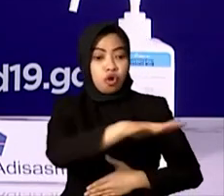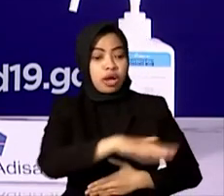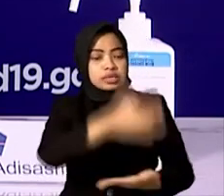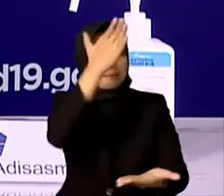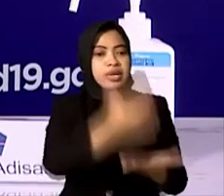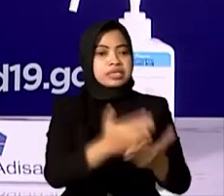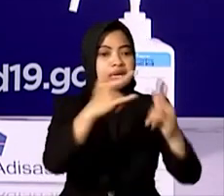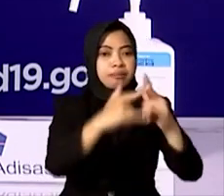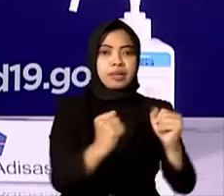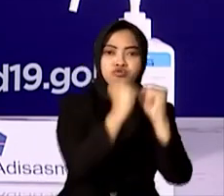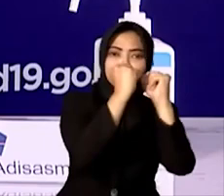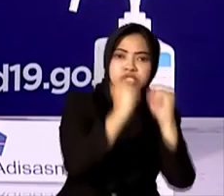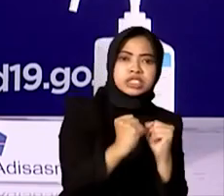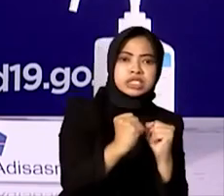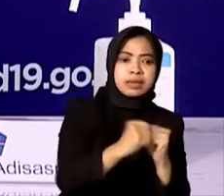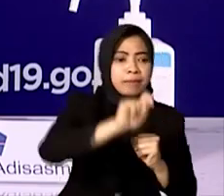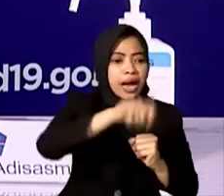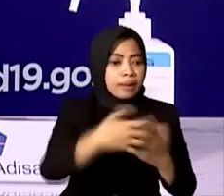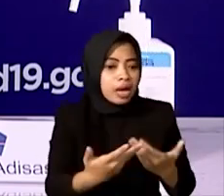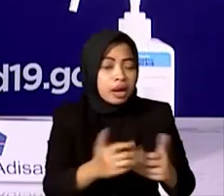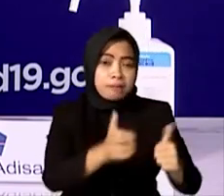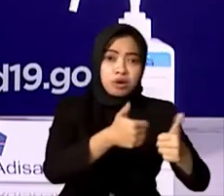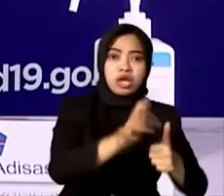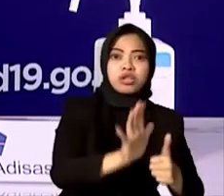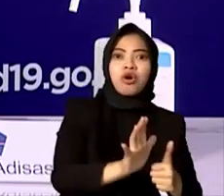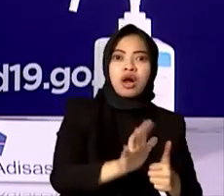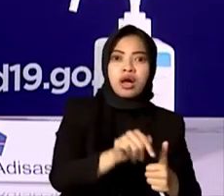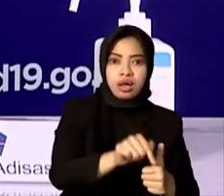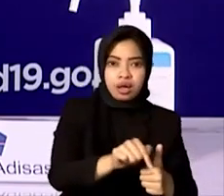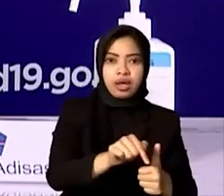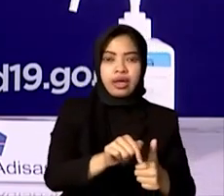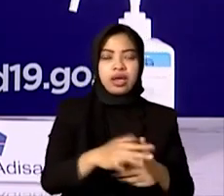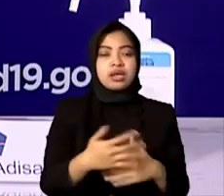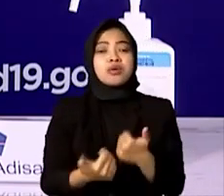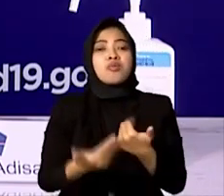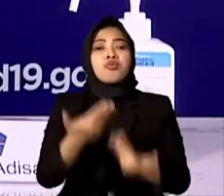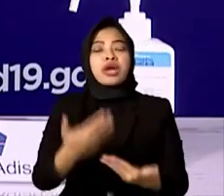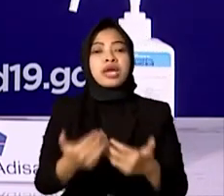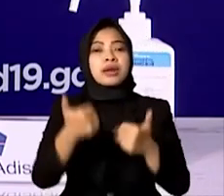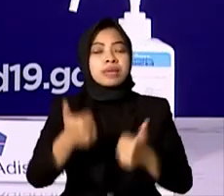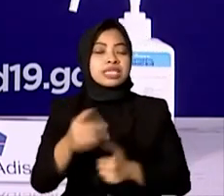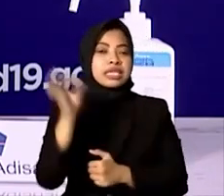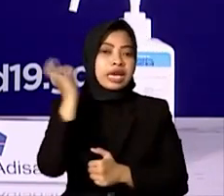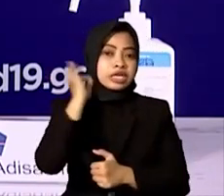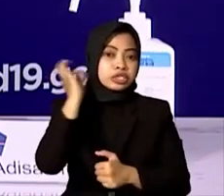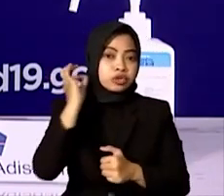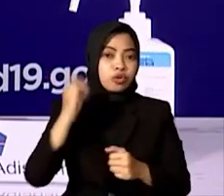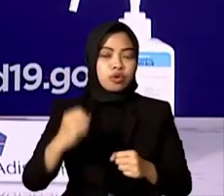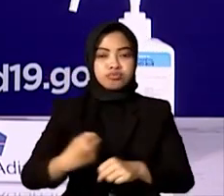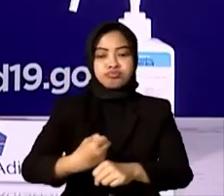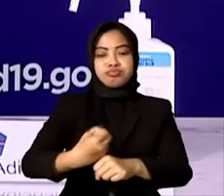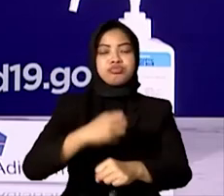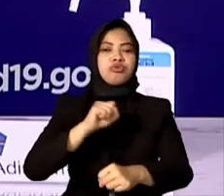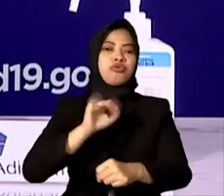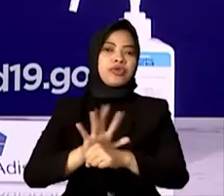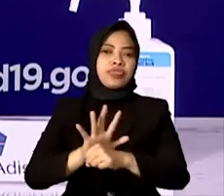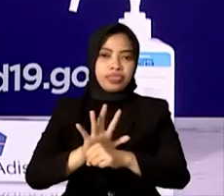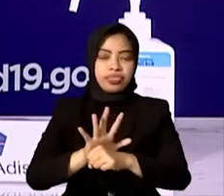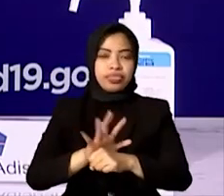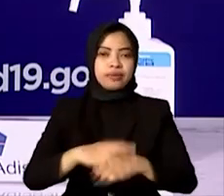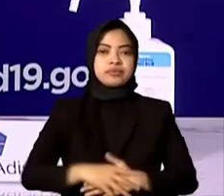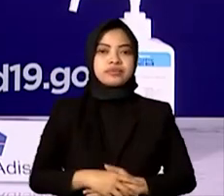pengungsian yang akan digunakan untuk dapat meminimalisir risiko penularan covert